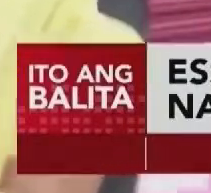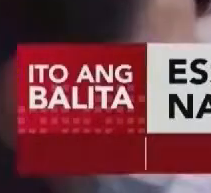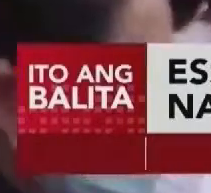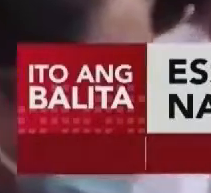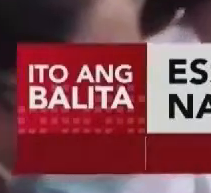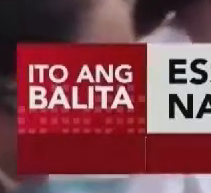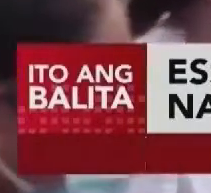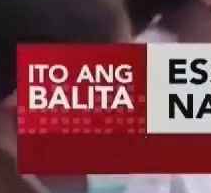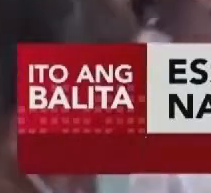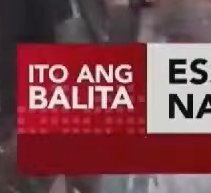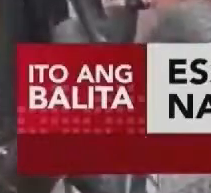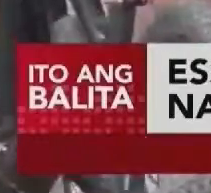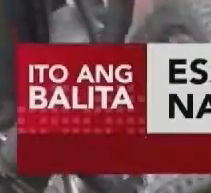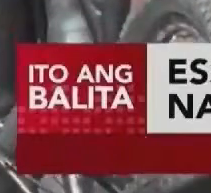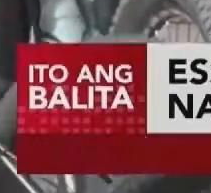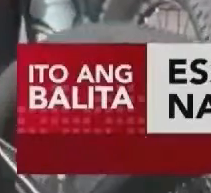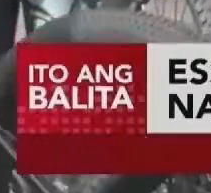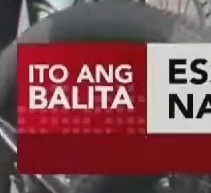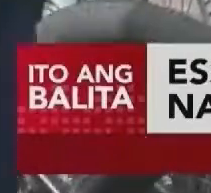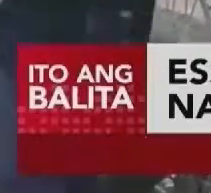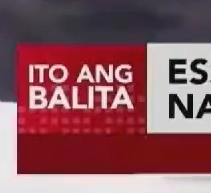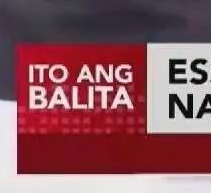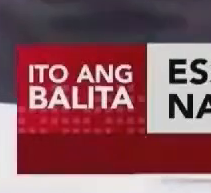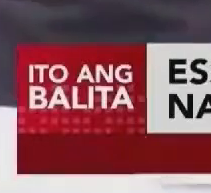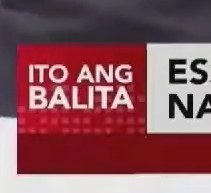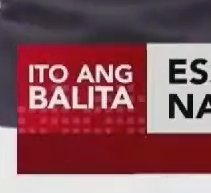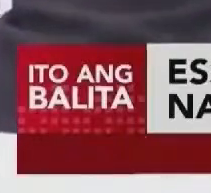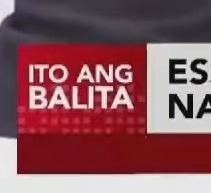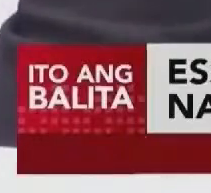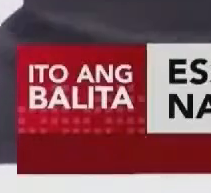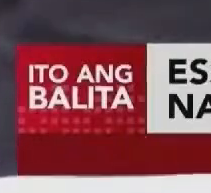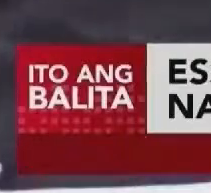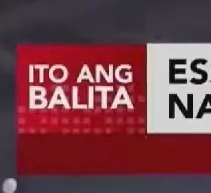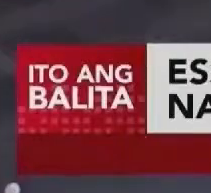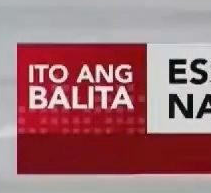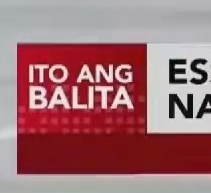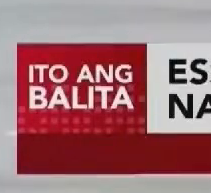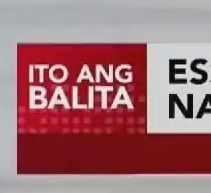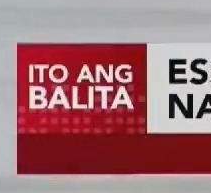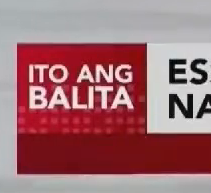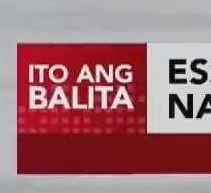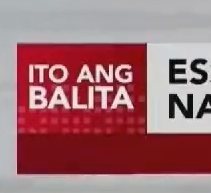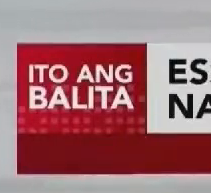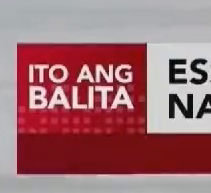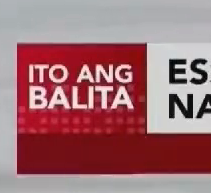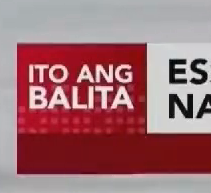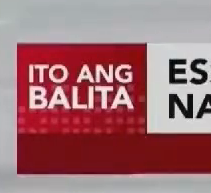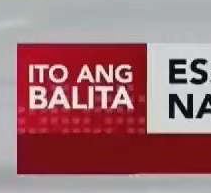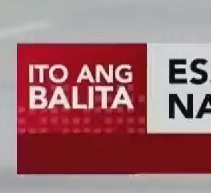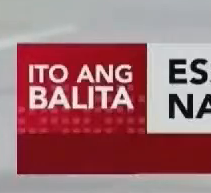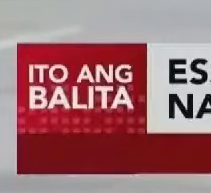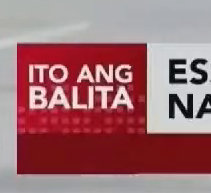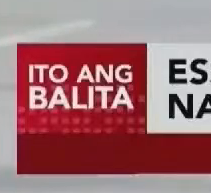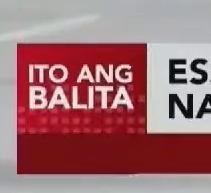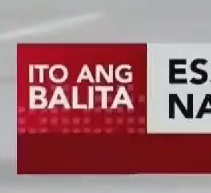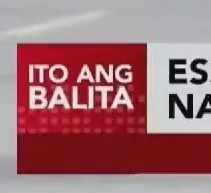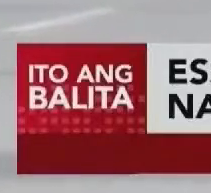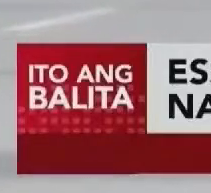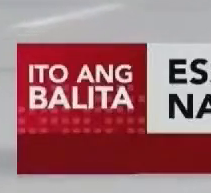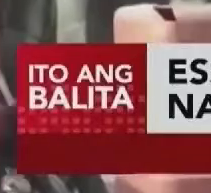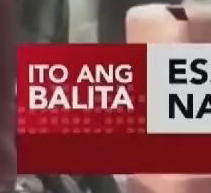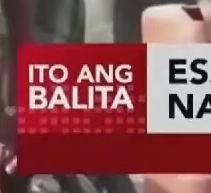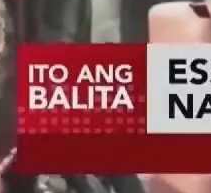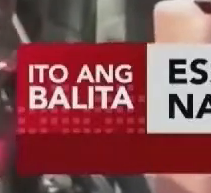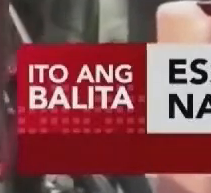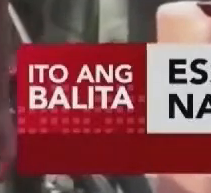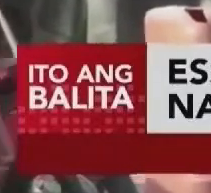libreng almusal ng MCGI dito sa Butuan City at nasunod naman ang maayos ang health protocol sa naturang aktibidad.